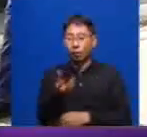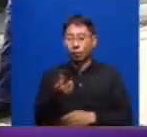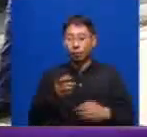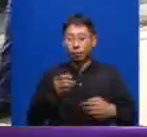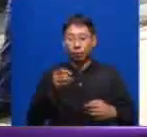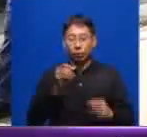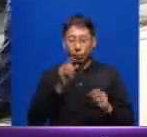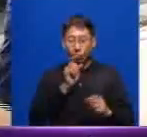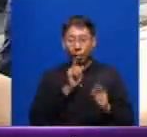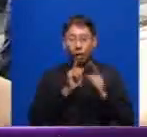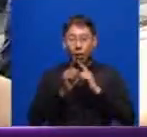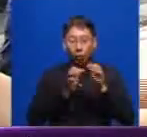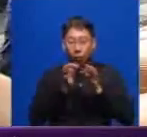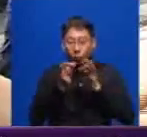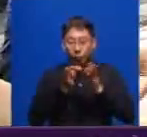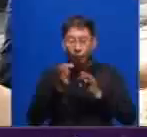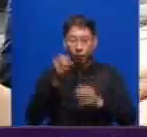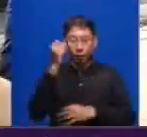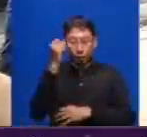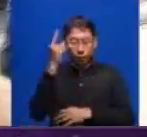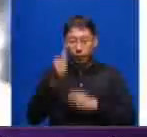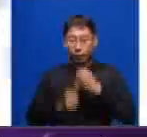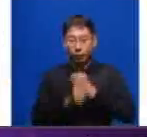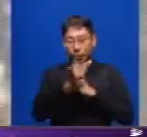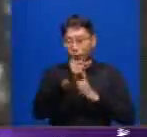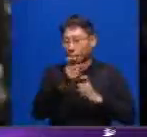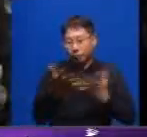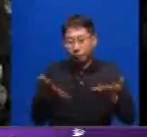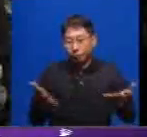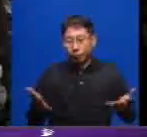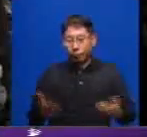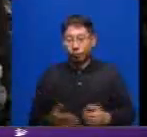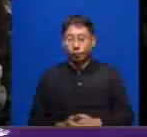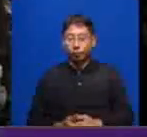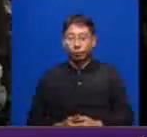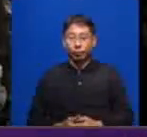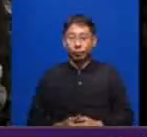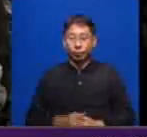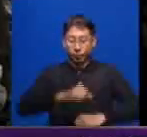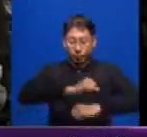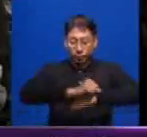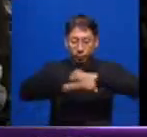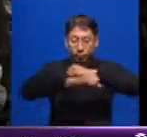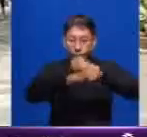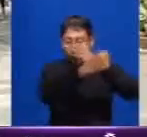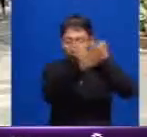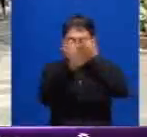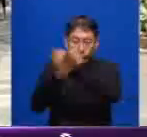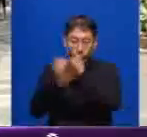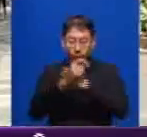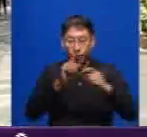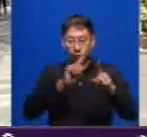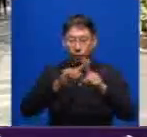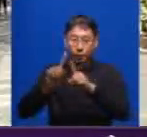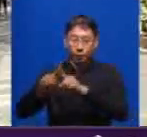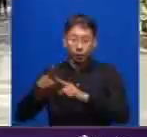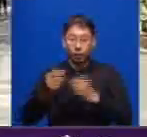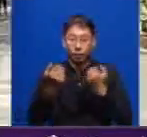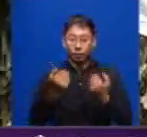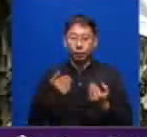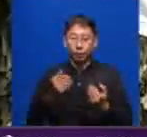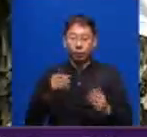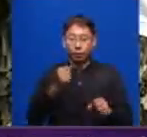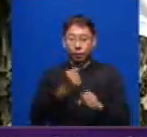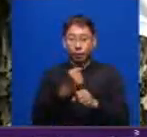ใจว่าไม่อันตรายนะ แม้การตั้งบังเกอร์ตามจุดต่างๆจะมีการปรับรูปแบบให้กลมกลืนกับสถ